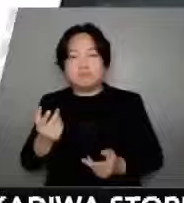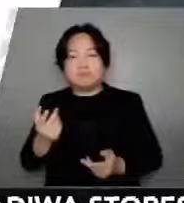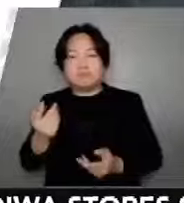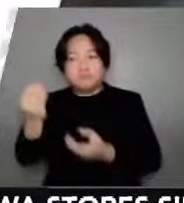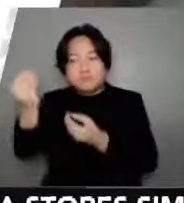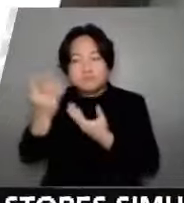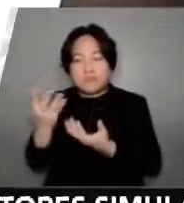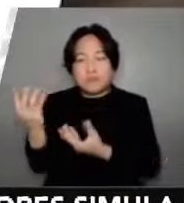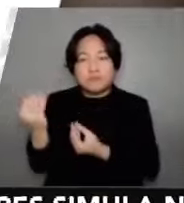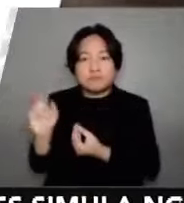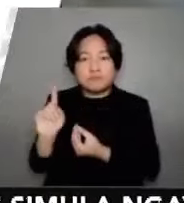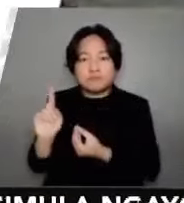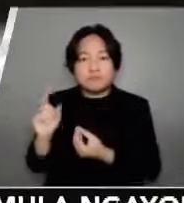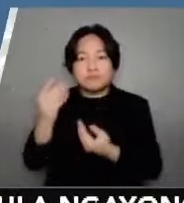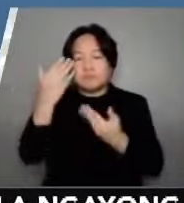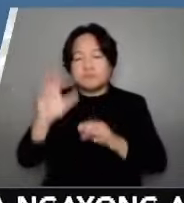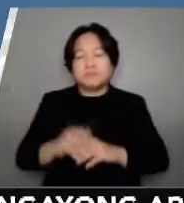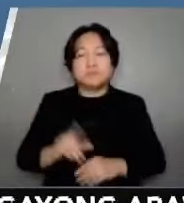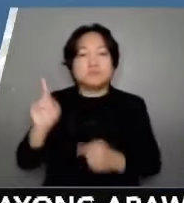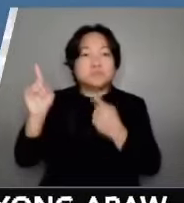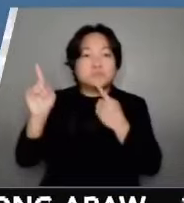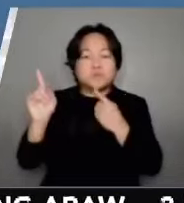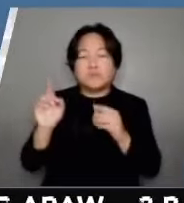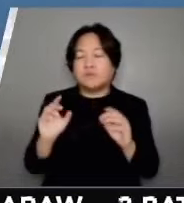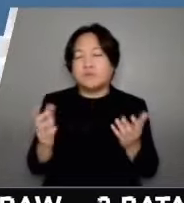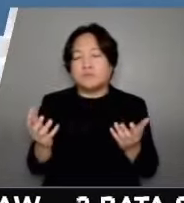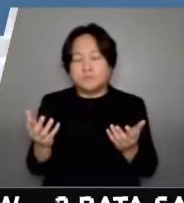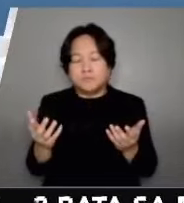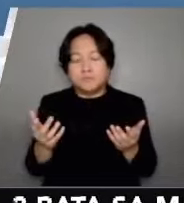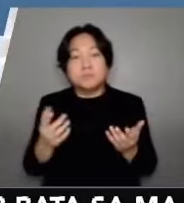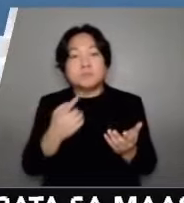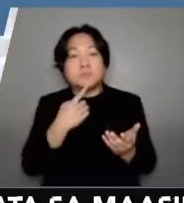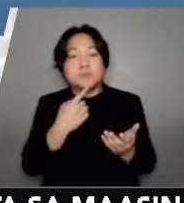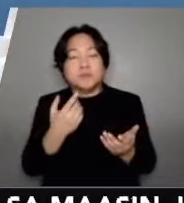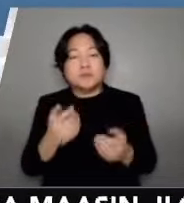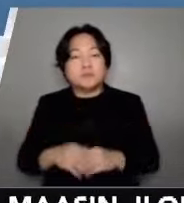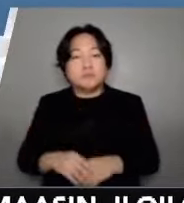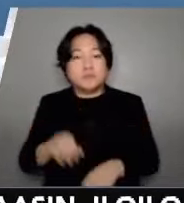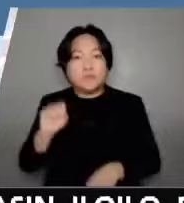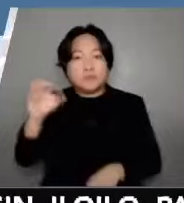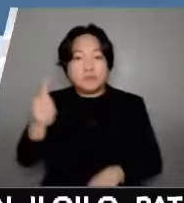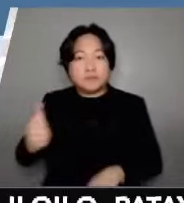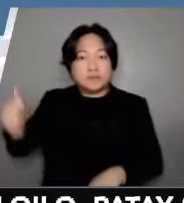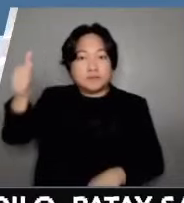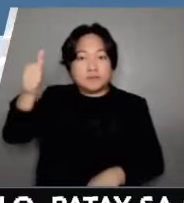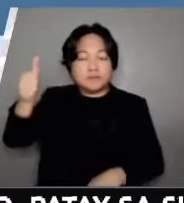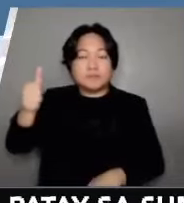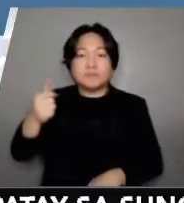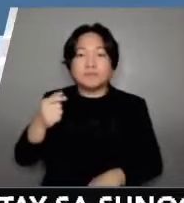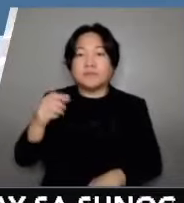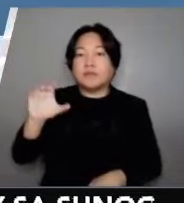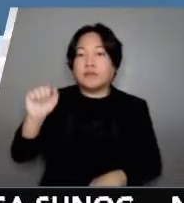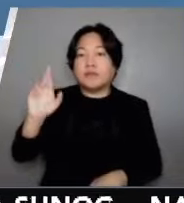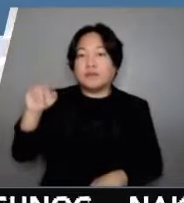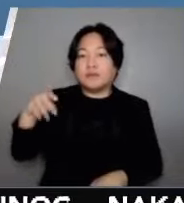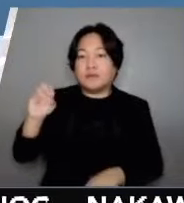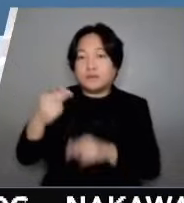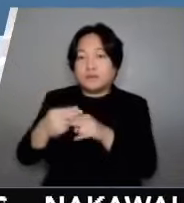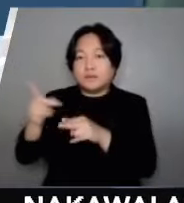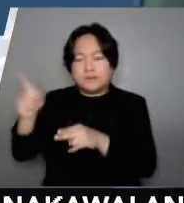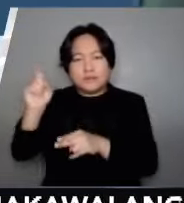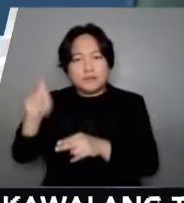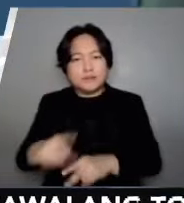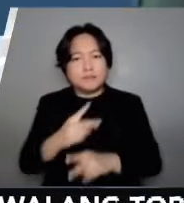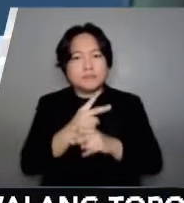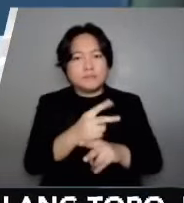we'll certainly monitor developments. Ayon kay retired Supreme Court Senior Associate Justice Antonio Carpio, mahalagang protektahan ang Escuadra